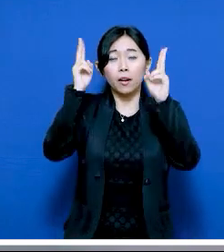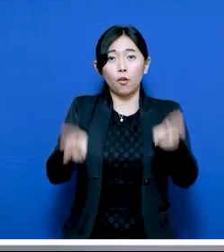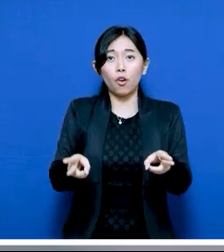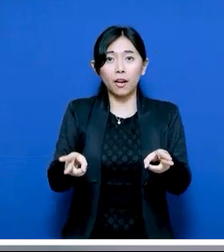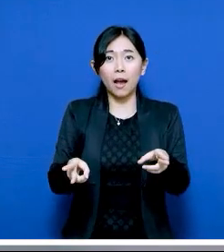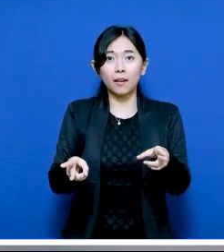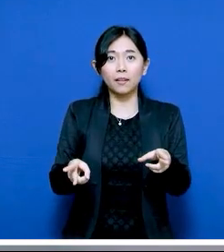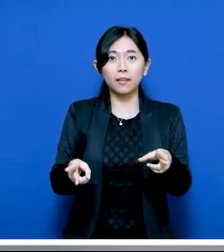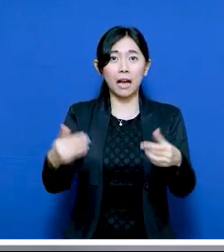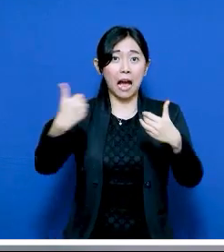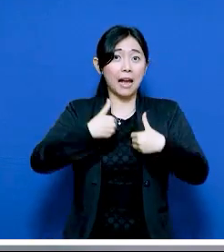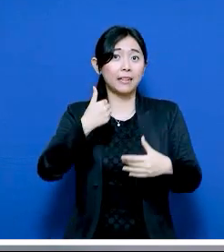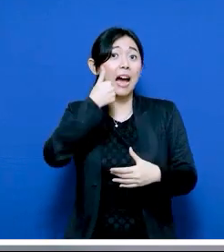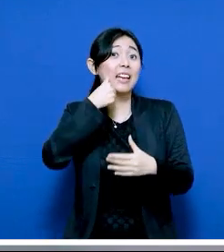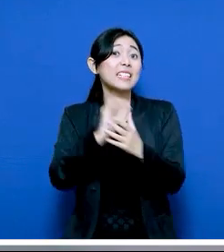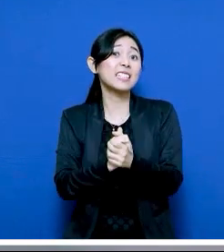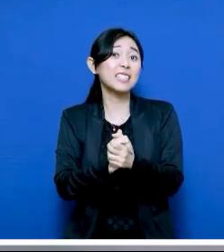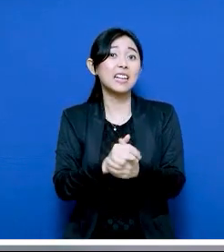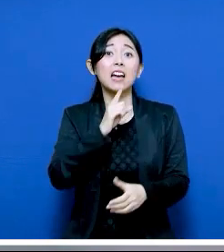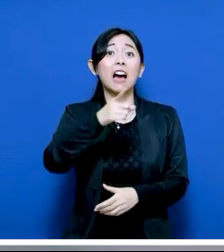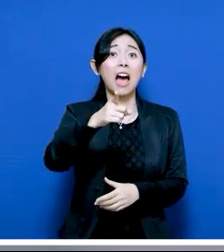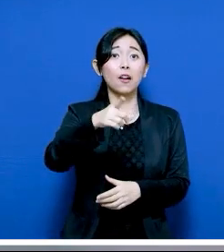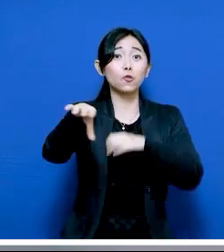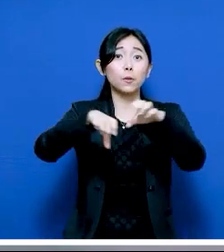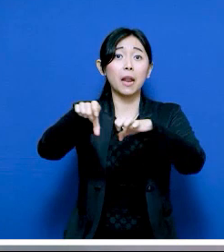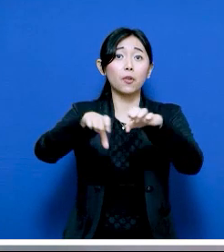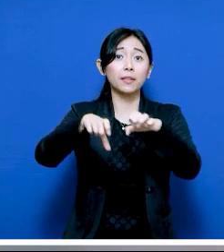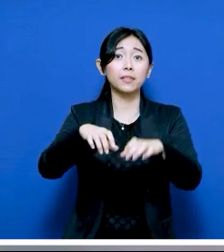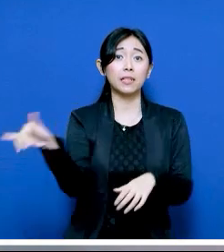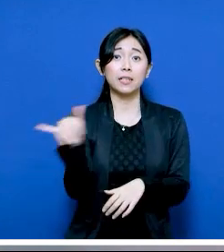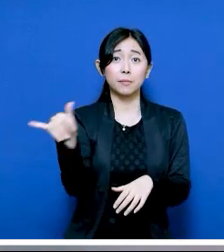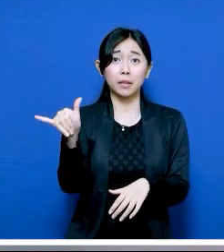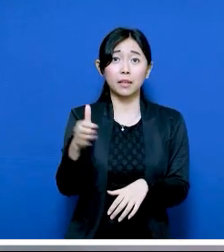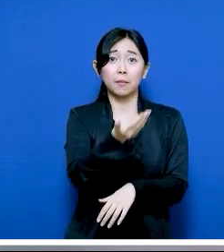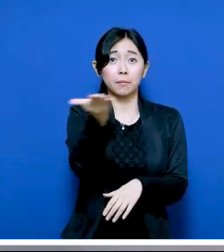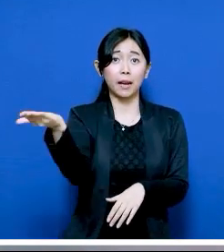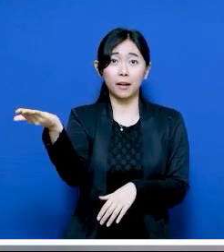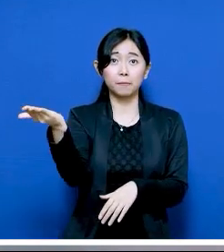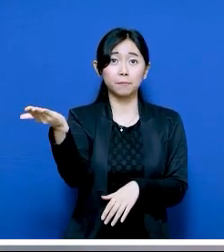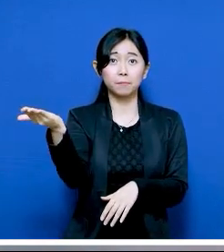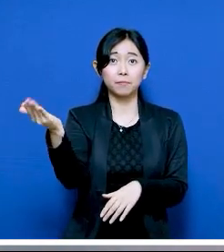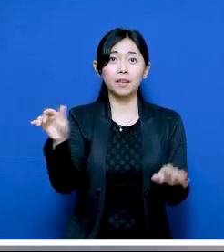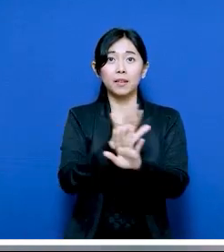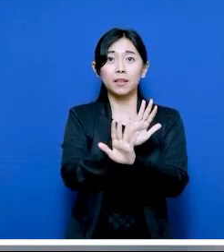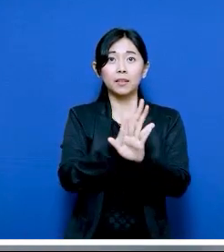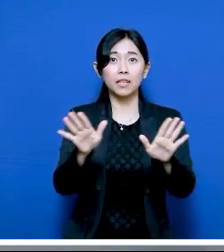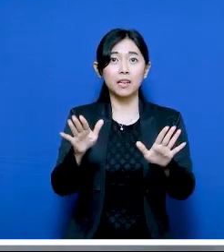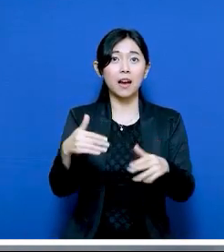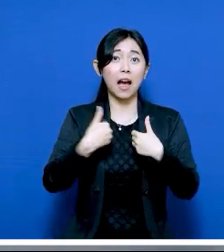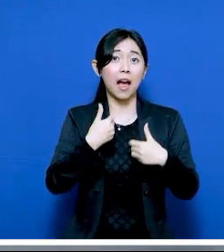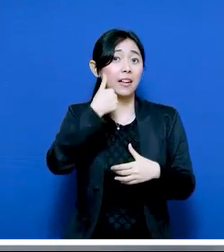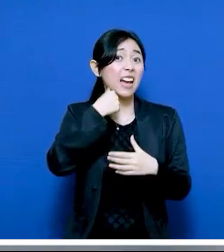orang-orang yang beristri harus berlaku seolah-olah mereka tidak